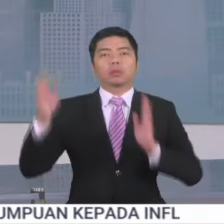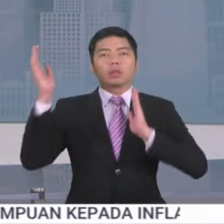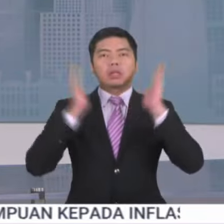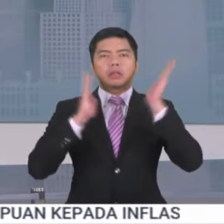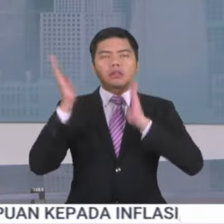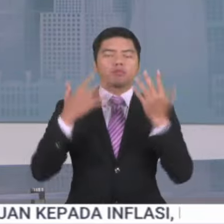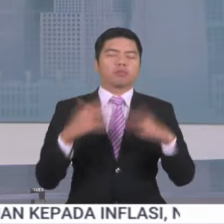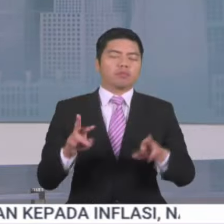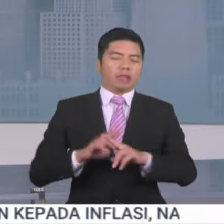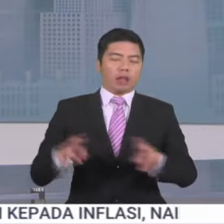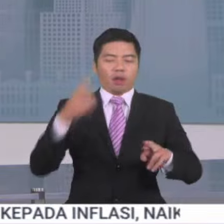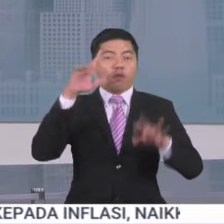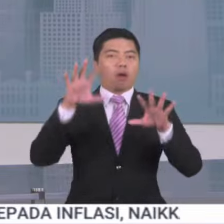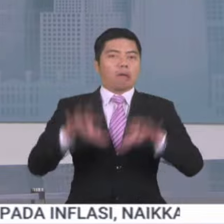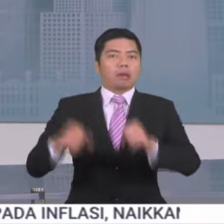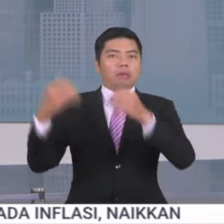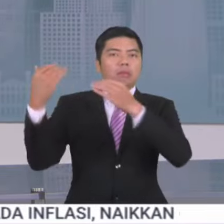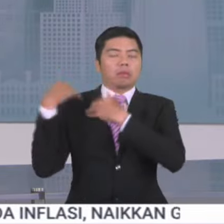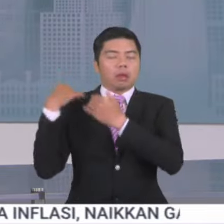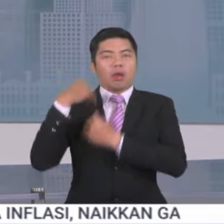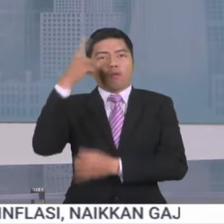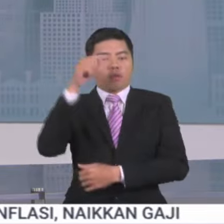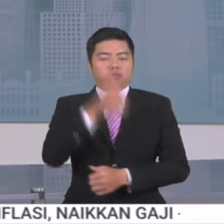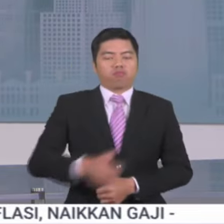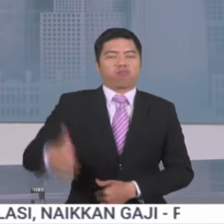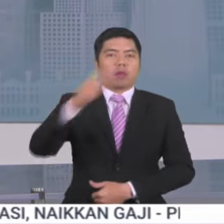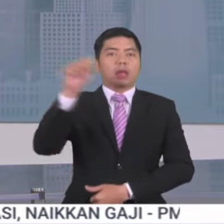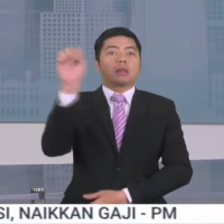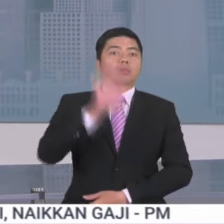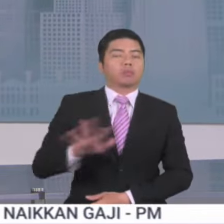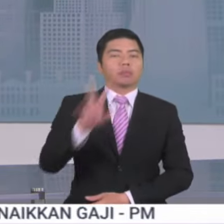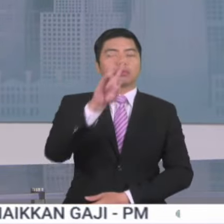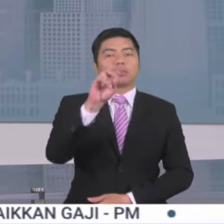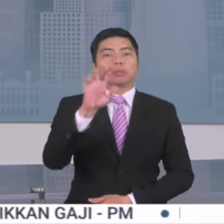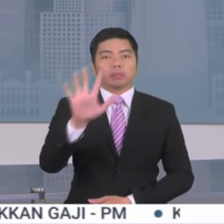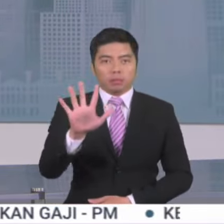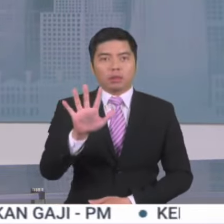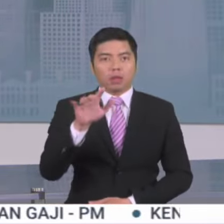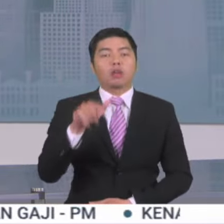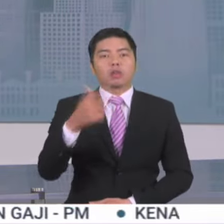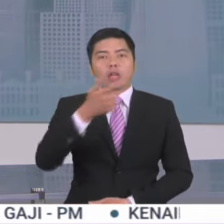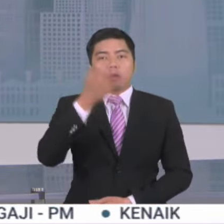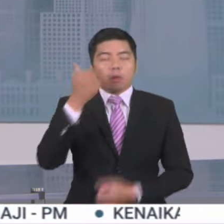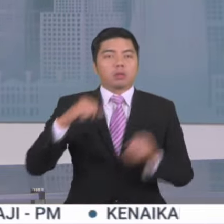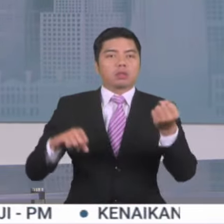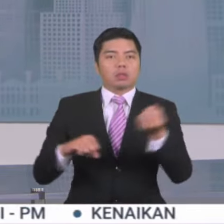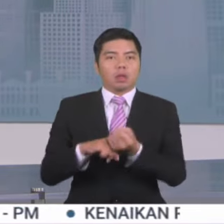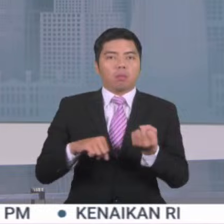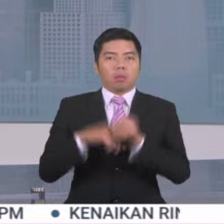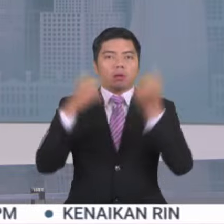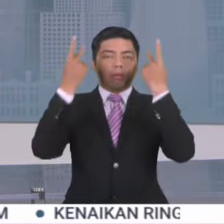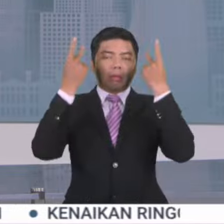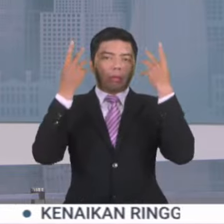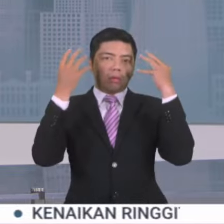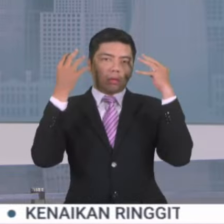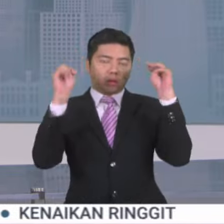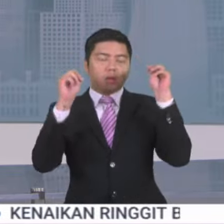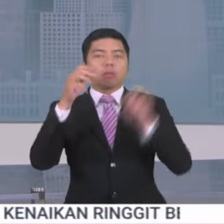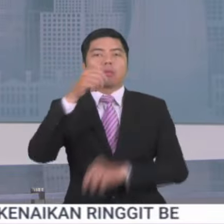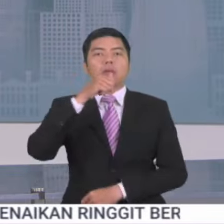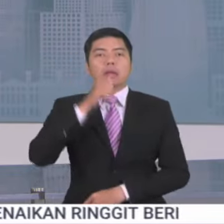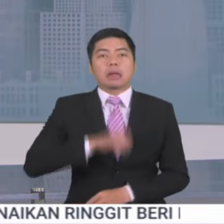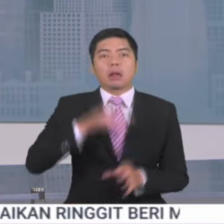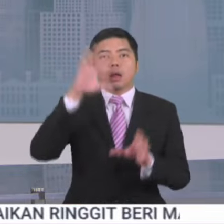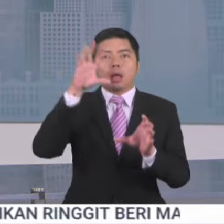Malaysia sudah sedia galas tanggungjawab selaku pengerusi ASEAN 2025. Ini didukung kewibawaan Perdana Menteri Datuk Seri